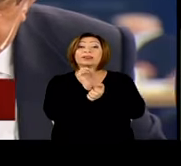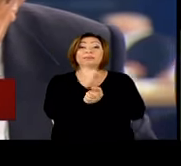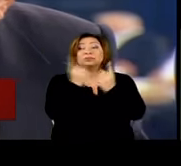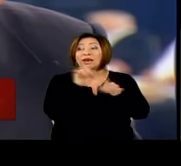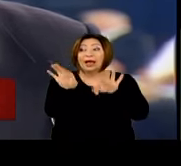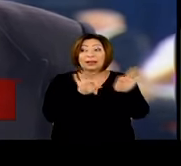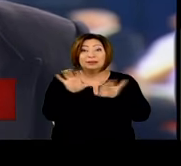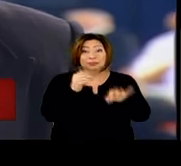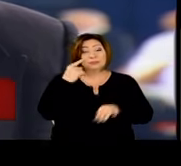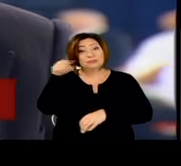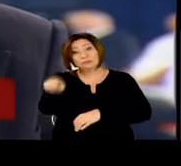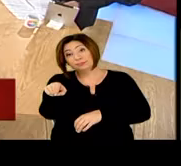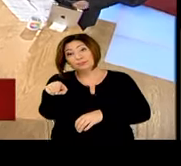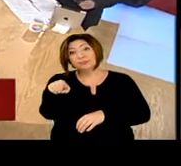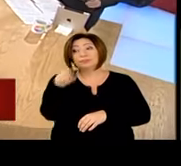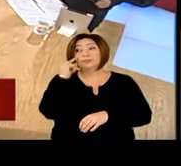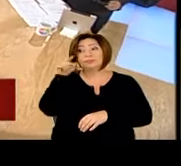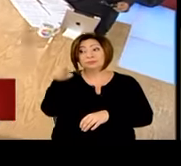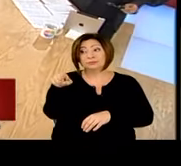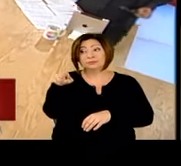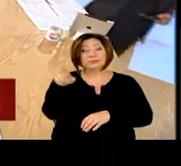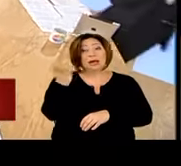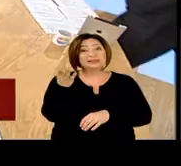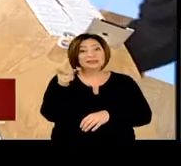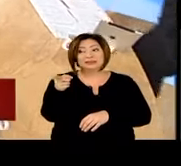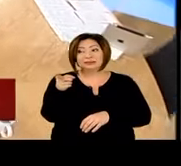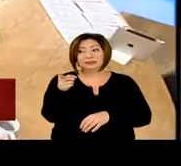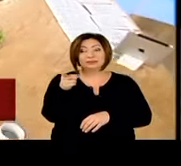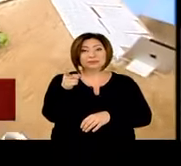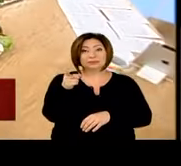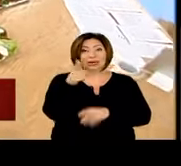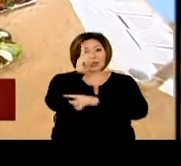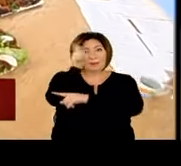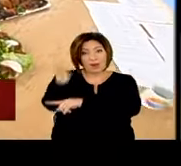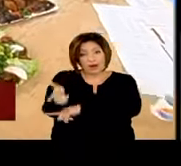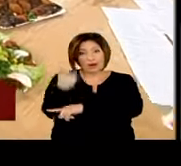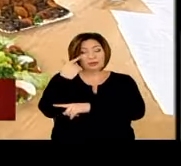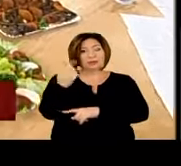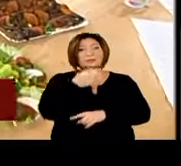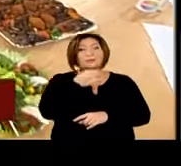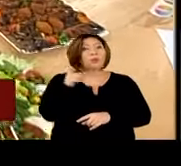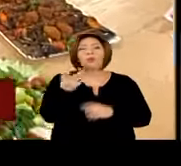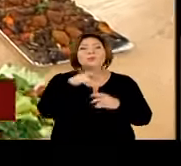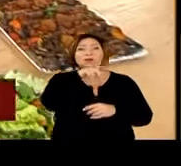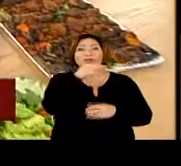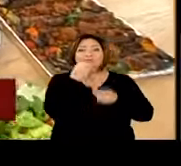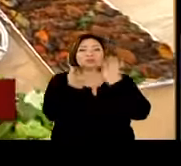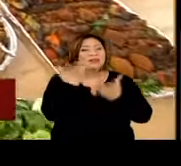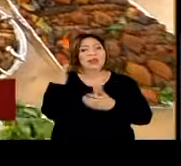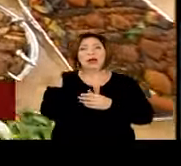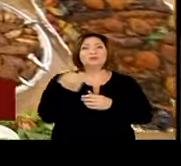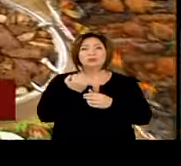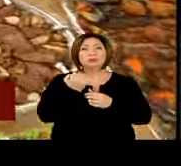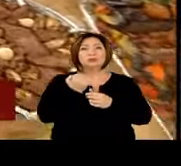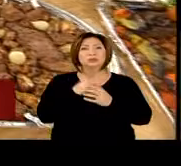buyurun. Fransızlara görelim ait. Efendim siz gösterin lütfen oradan kameramız da oraya gelsin. Ne olur gösterin Fransız mutfağından ne